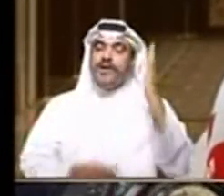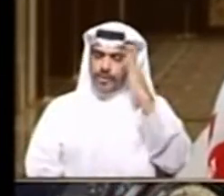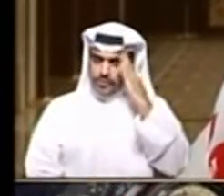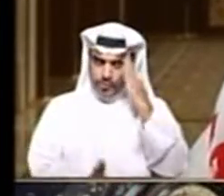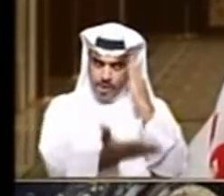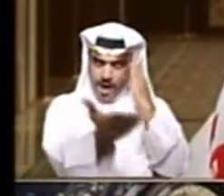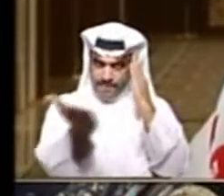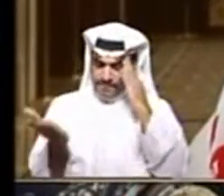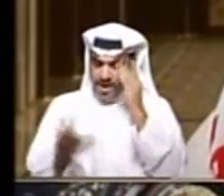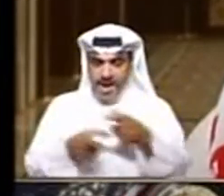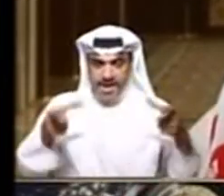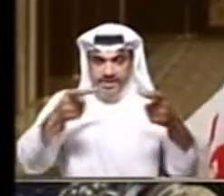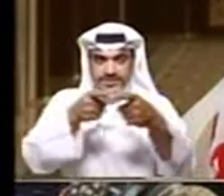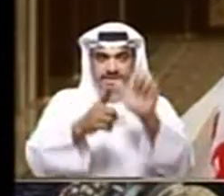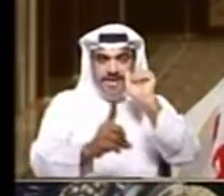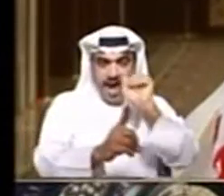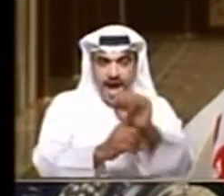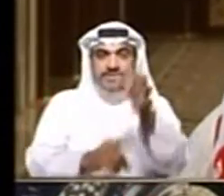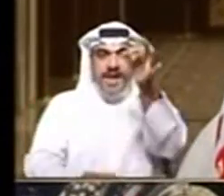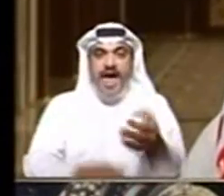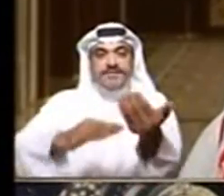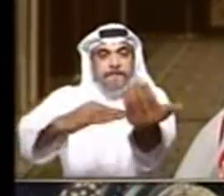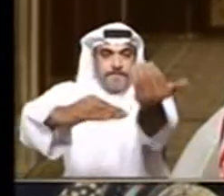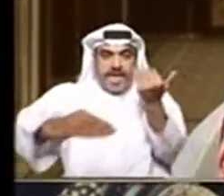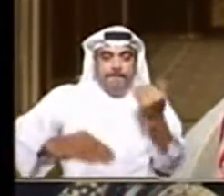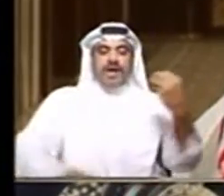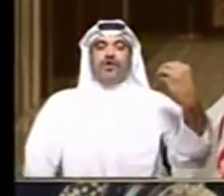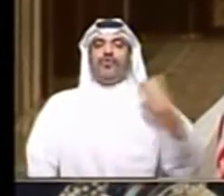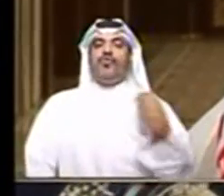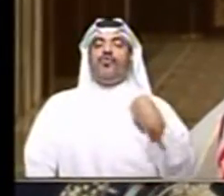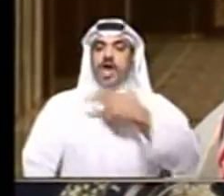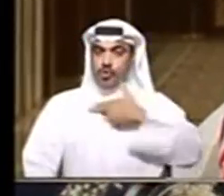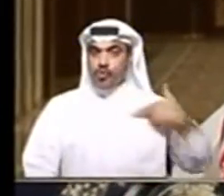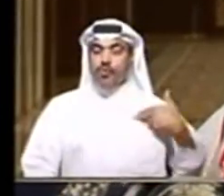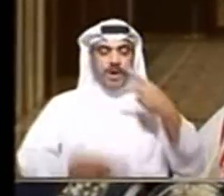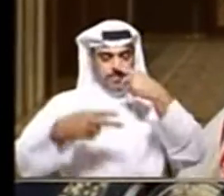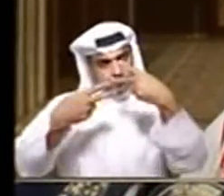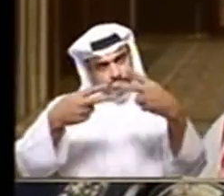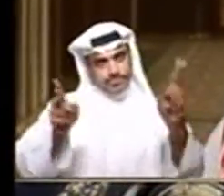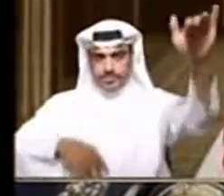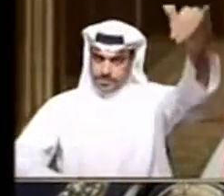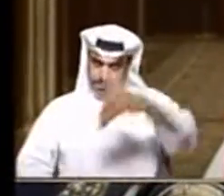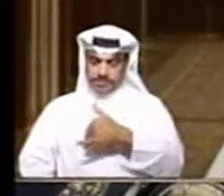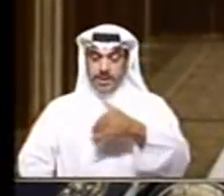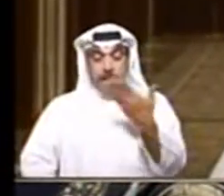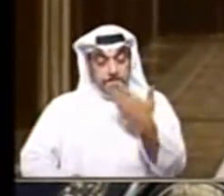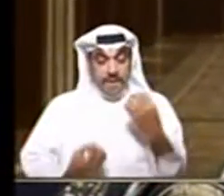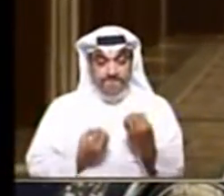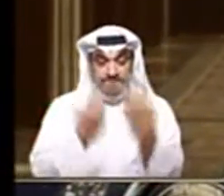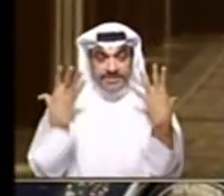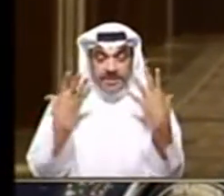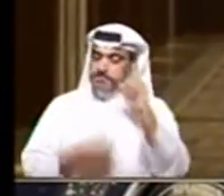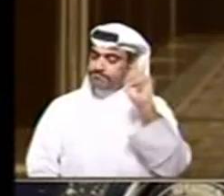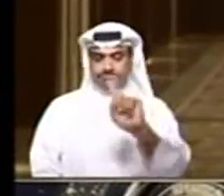عارف يعني الجلسات الخاصة اللي تقدم إن كانت بتنسيق تحضر الحكومة، إن لم تكن بتنسيق ما تحضر الحكومة،